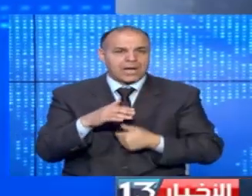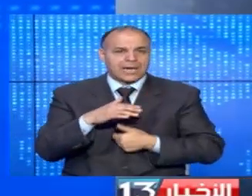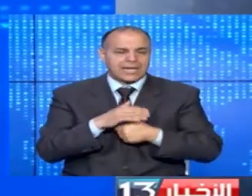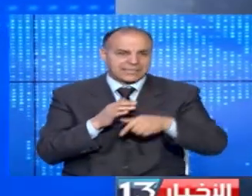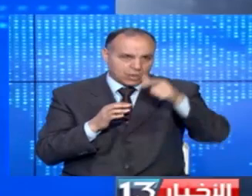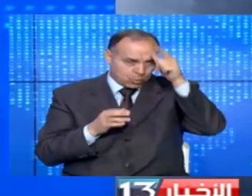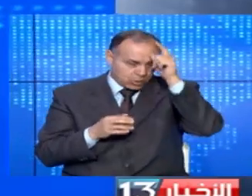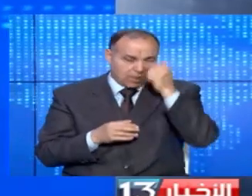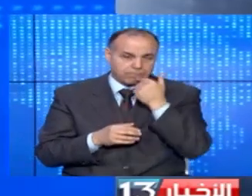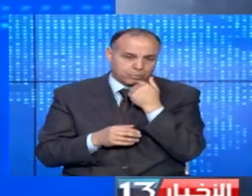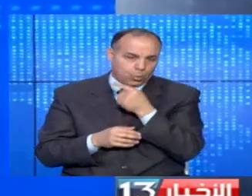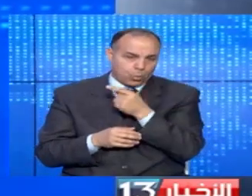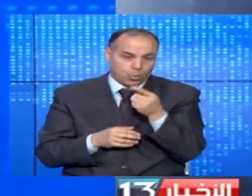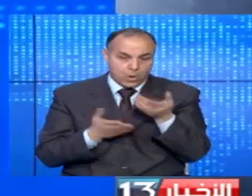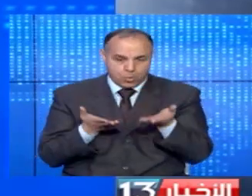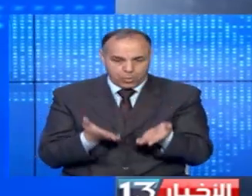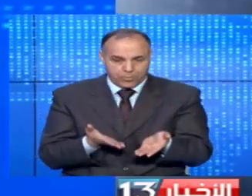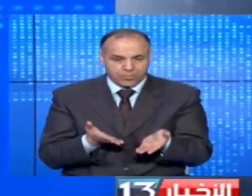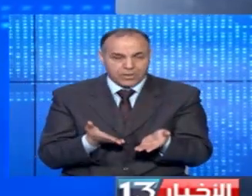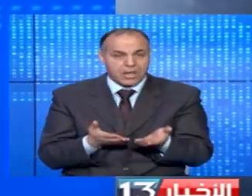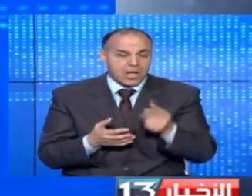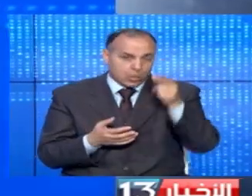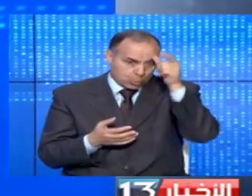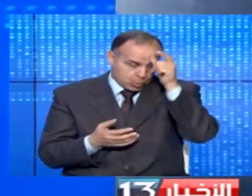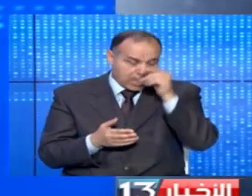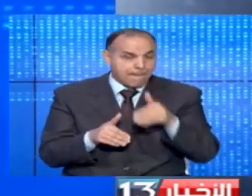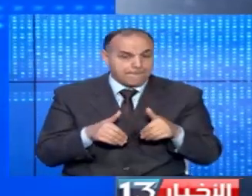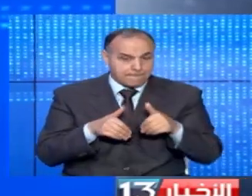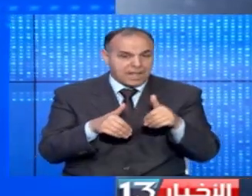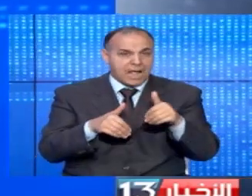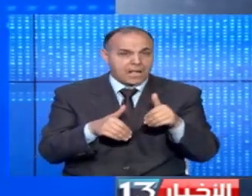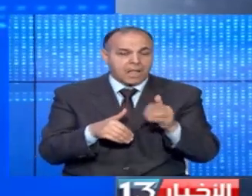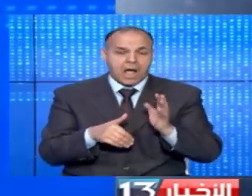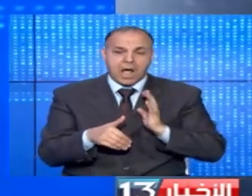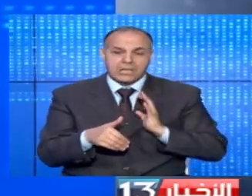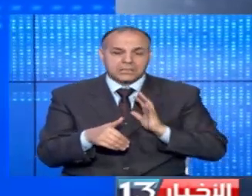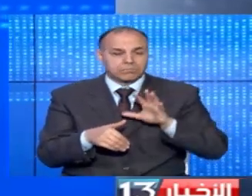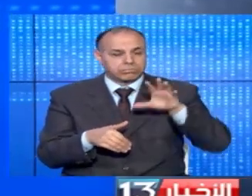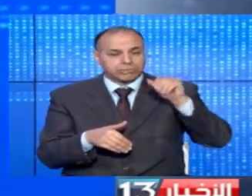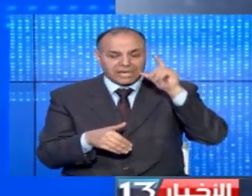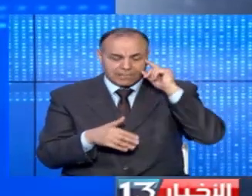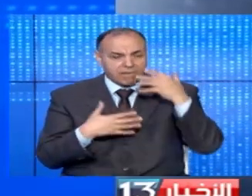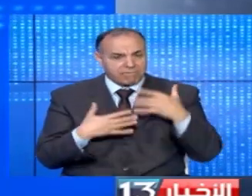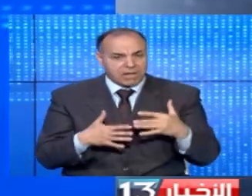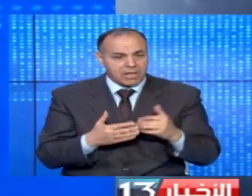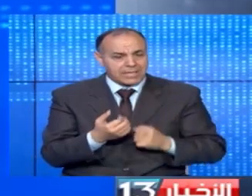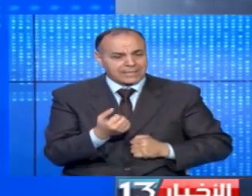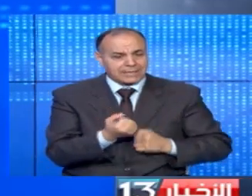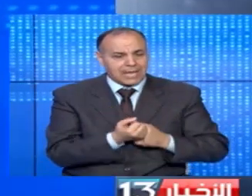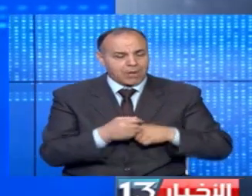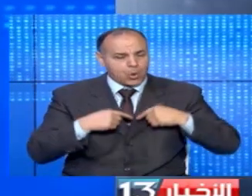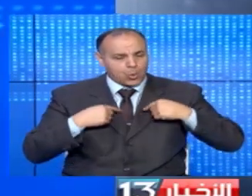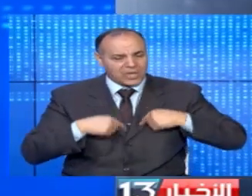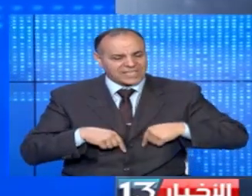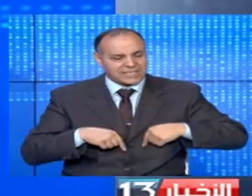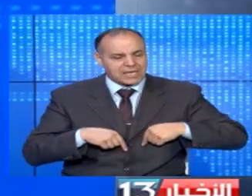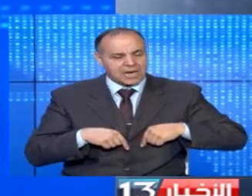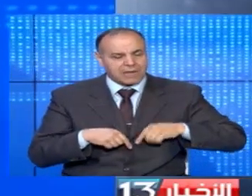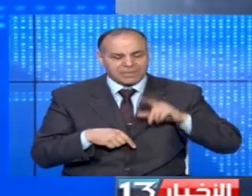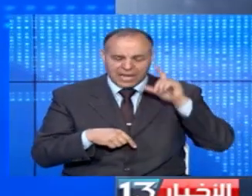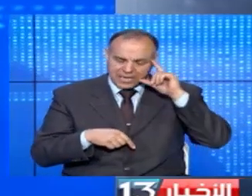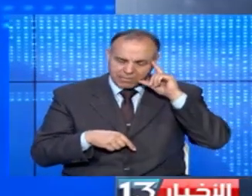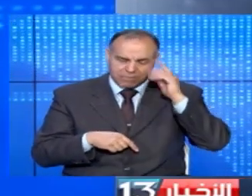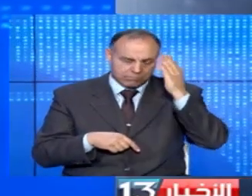رجب طيب اردوجان اليوم ان تركيا بدات في ارسال قوات الى ليبيا لدعم حكومه الوفاق الوطني